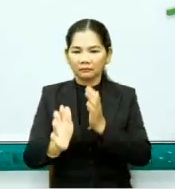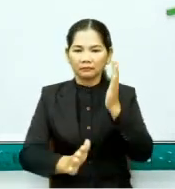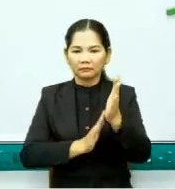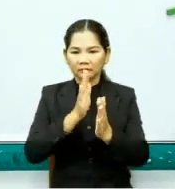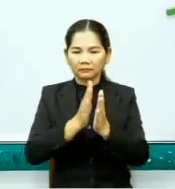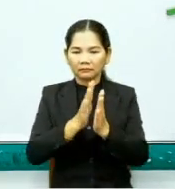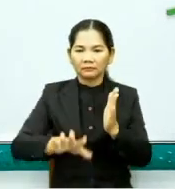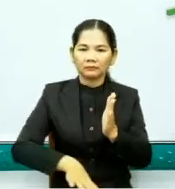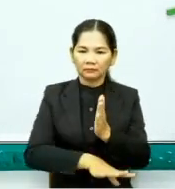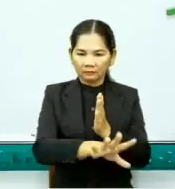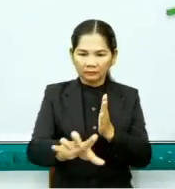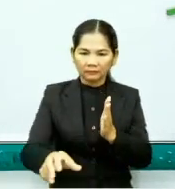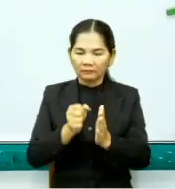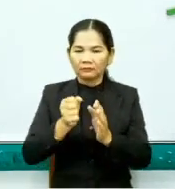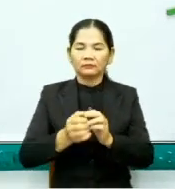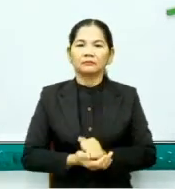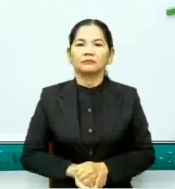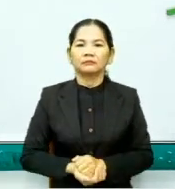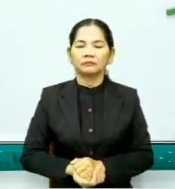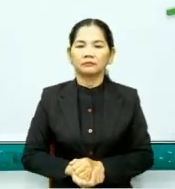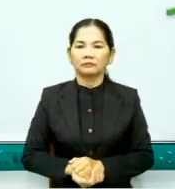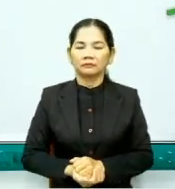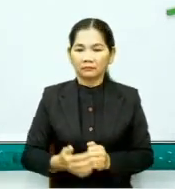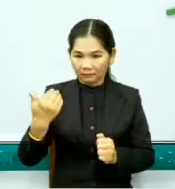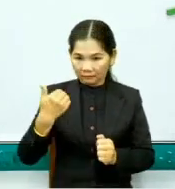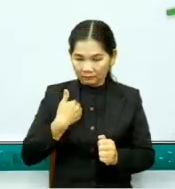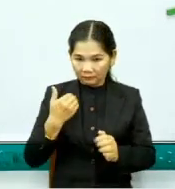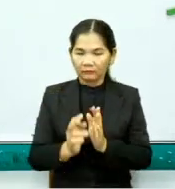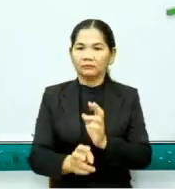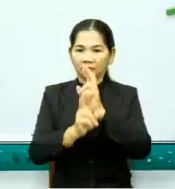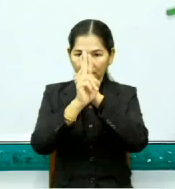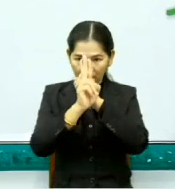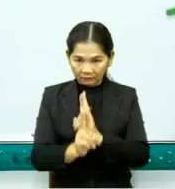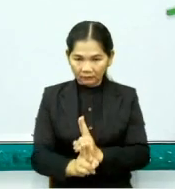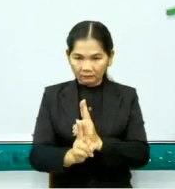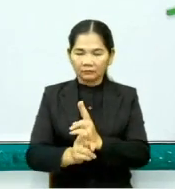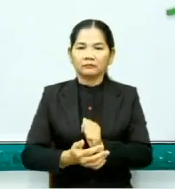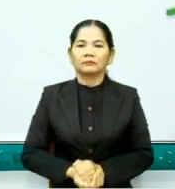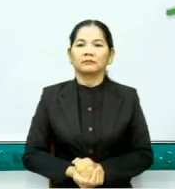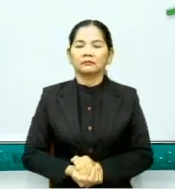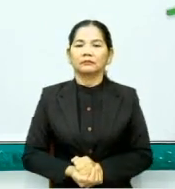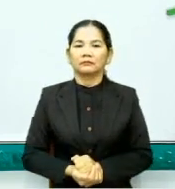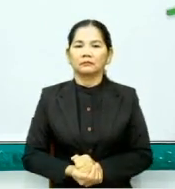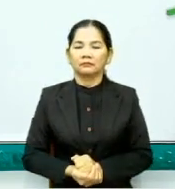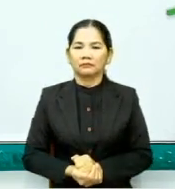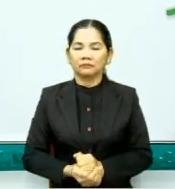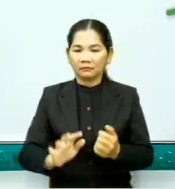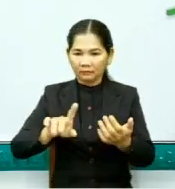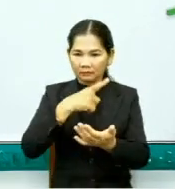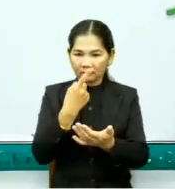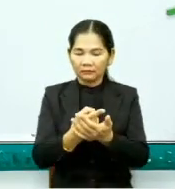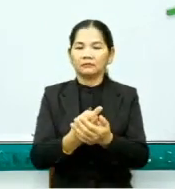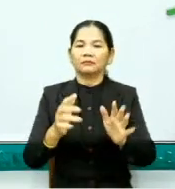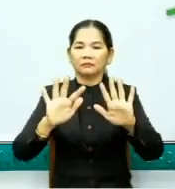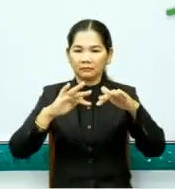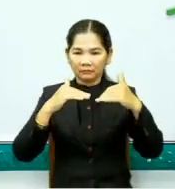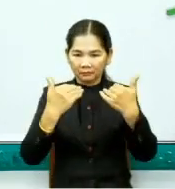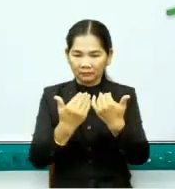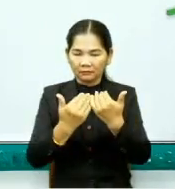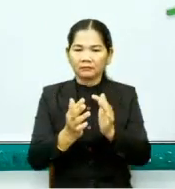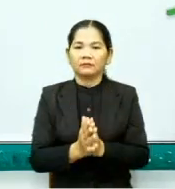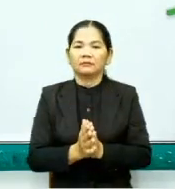prote con puchia miên cất dúa ban cho chia sạ